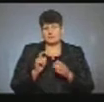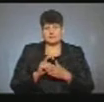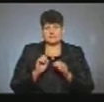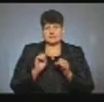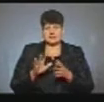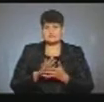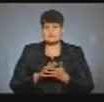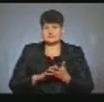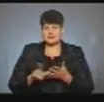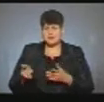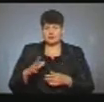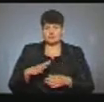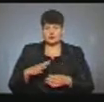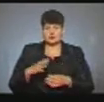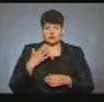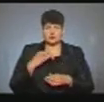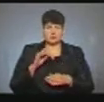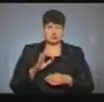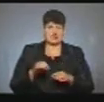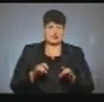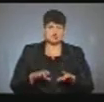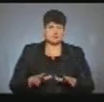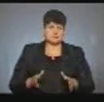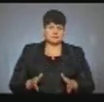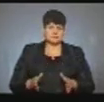за заяву і почекати, коли буде її вирішення.